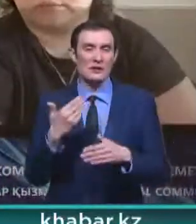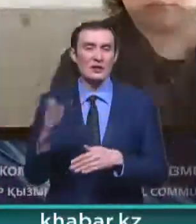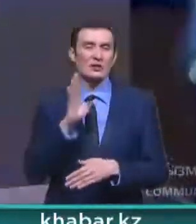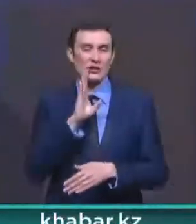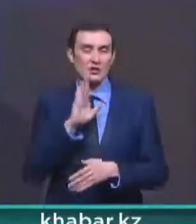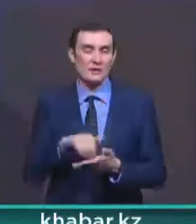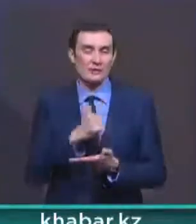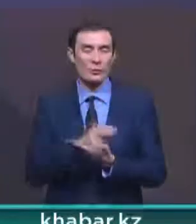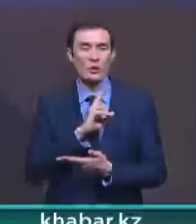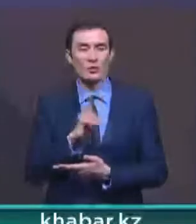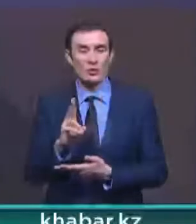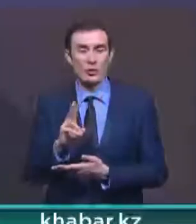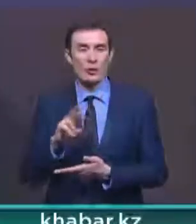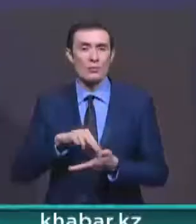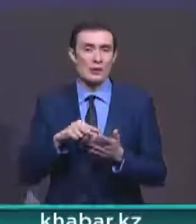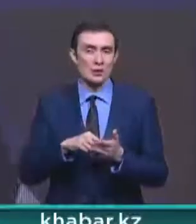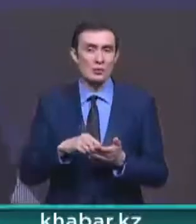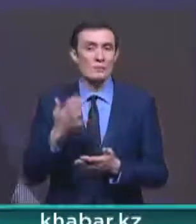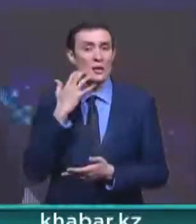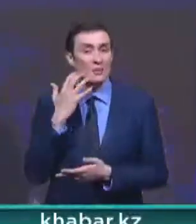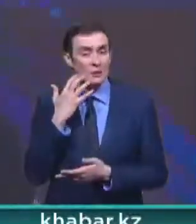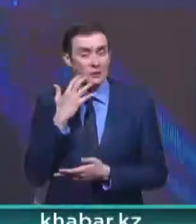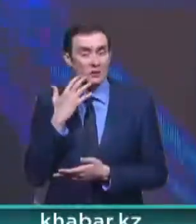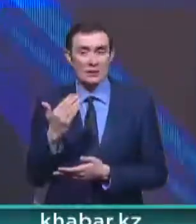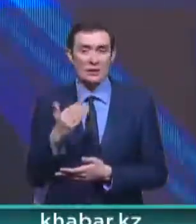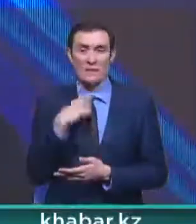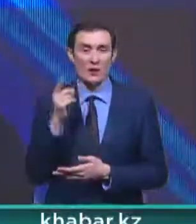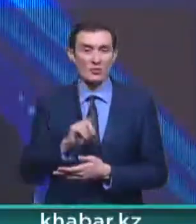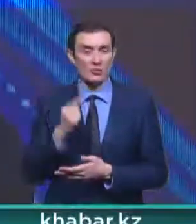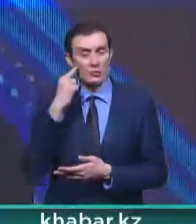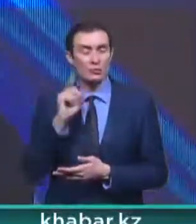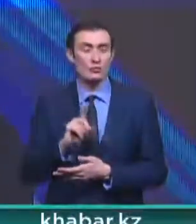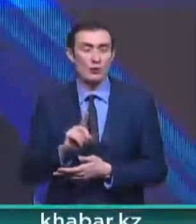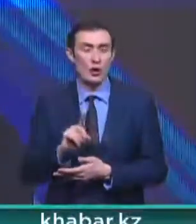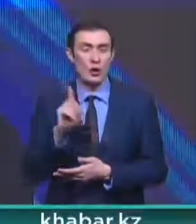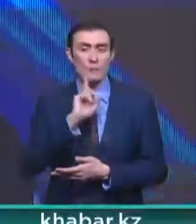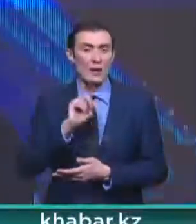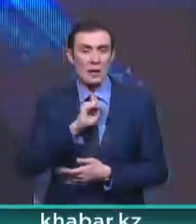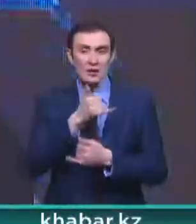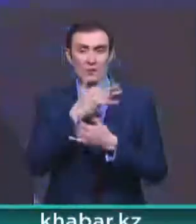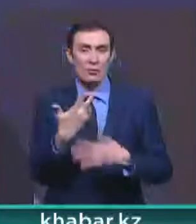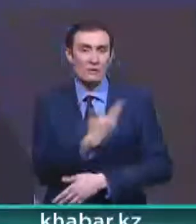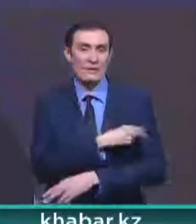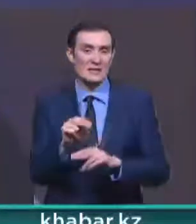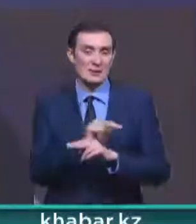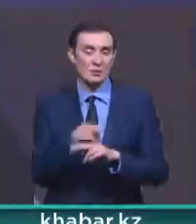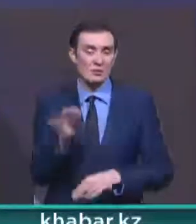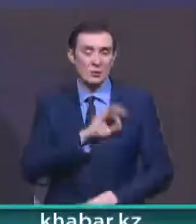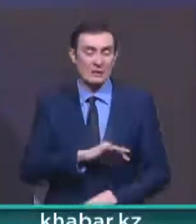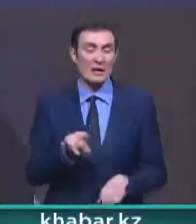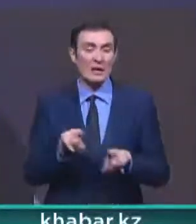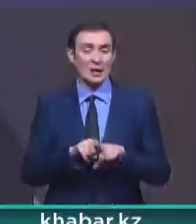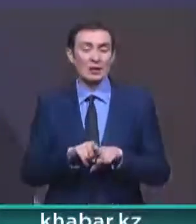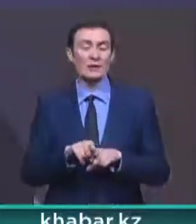женщины, которые планируют беременность. Они почему-то считают, что пока они не могут вакцинироваться. Также